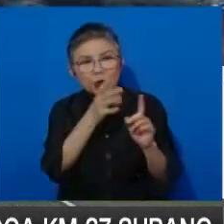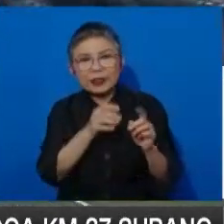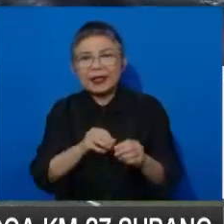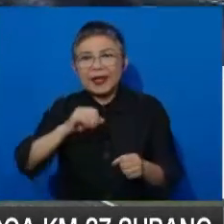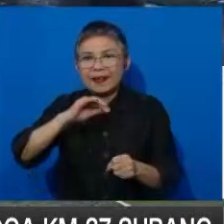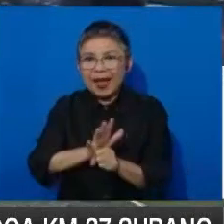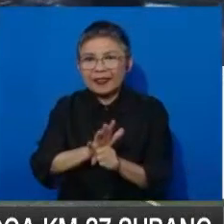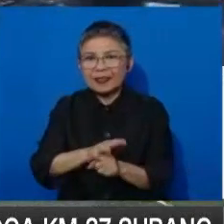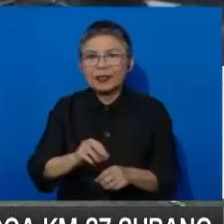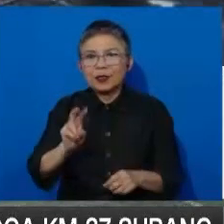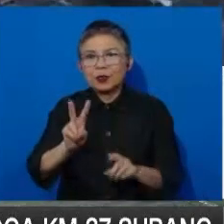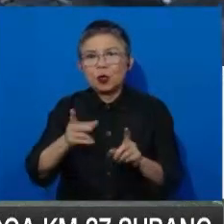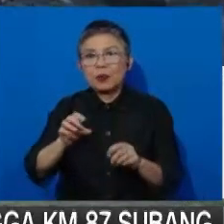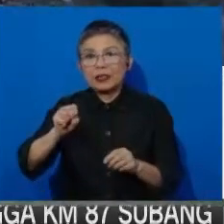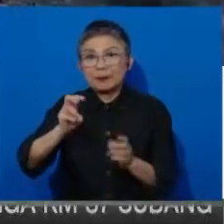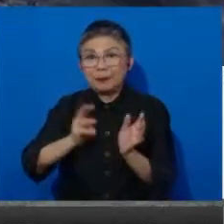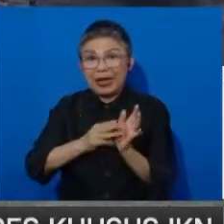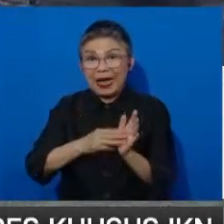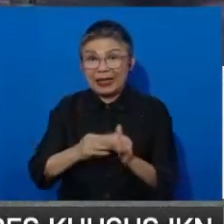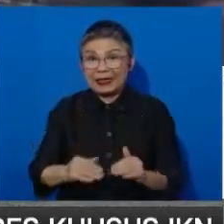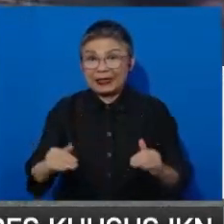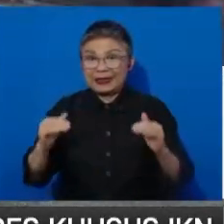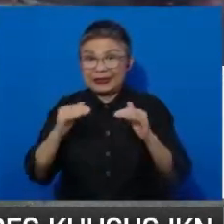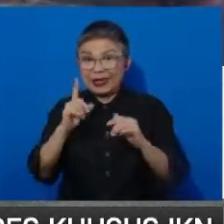gas sebesar 12 miliar standar kaki